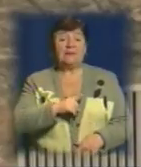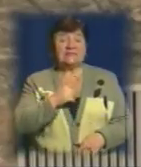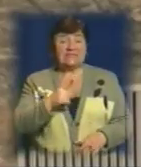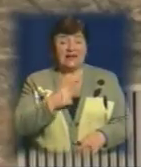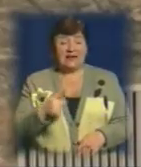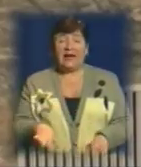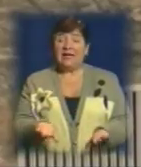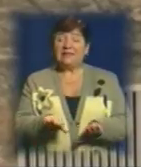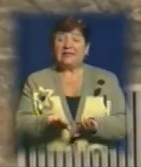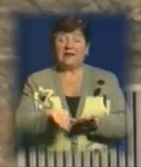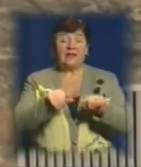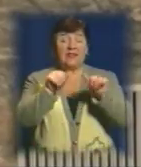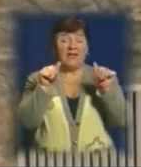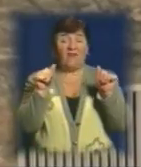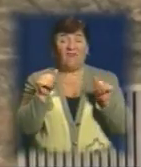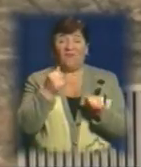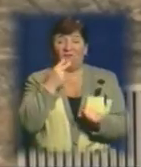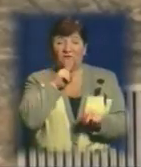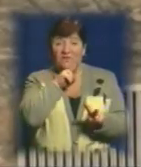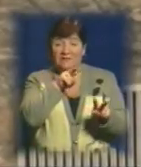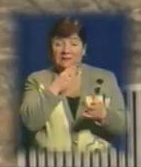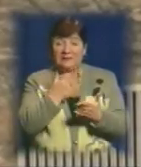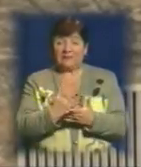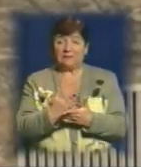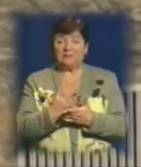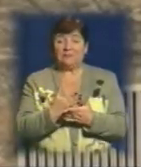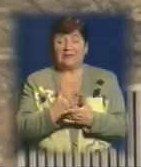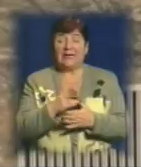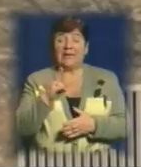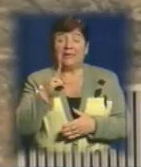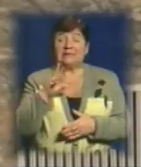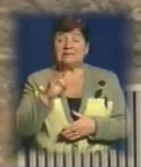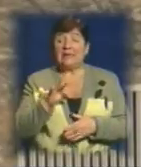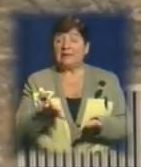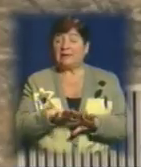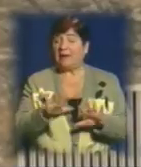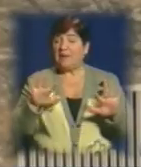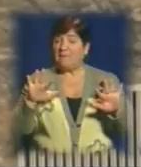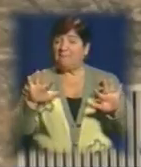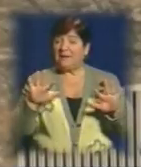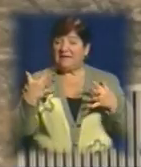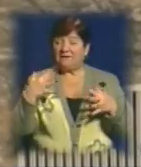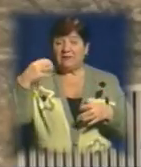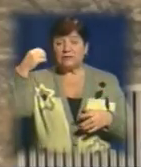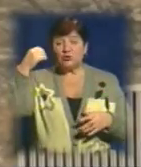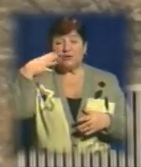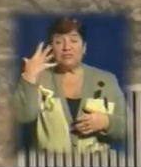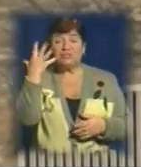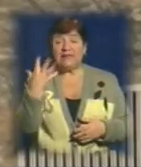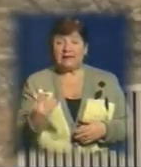от такий вид десь там він і є. Але це миттєвий такий сонячний